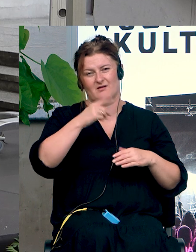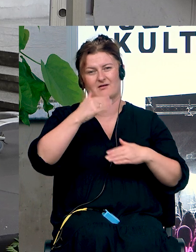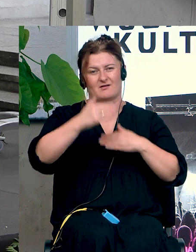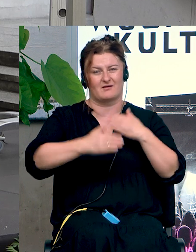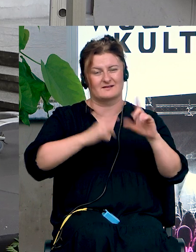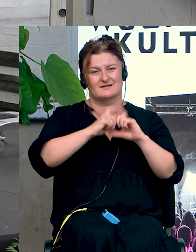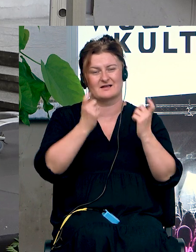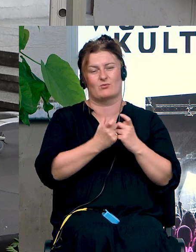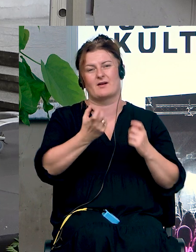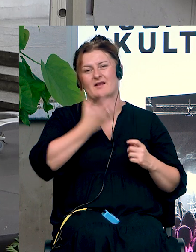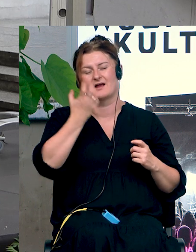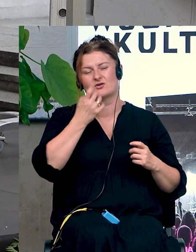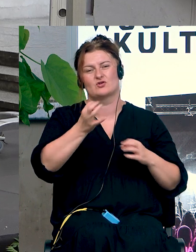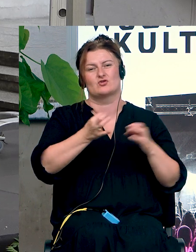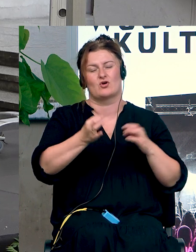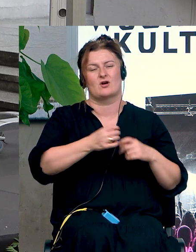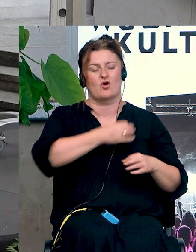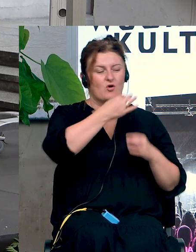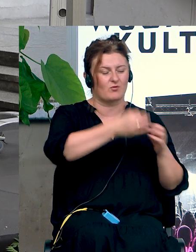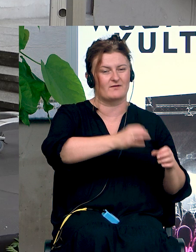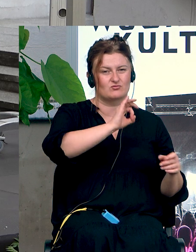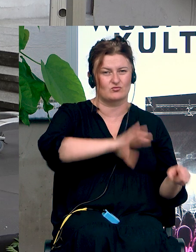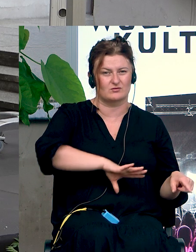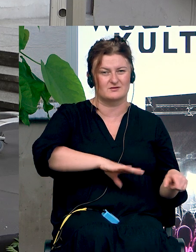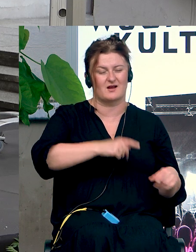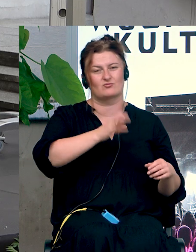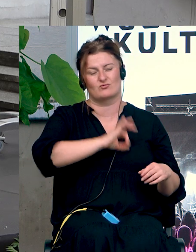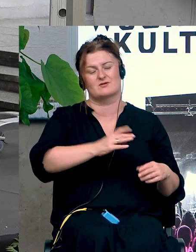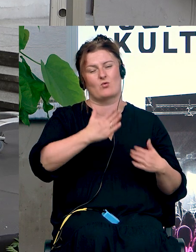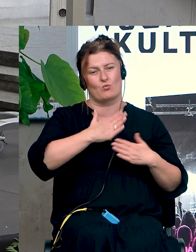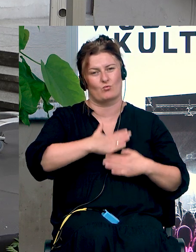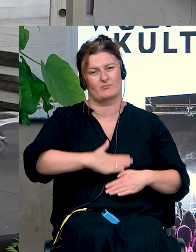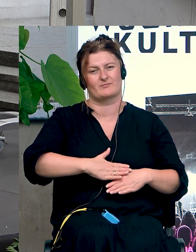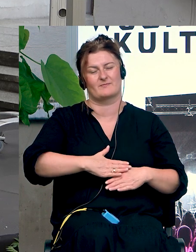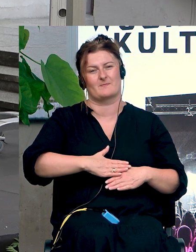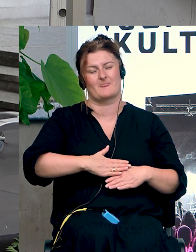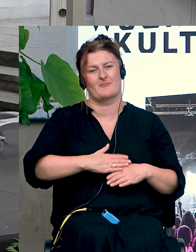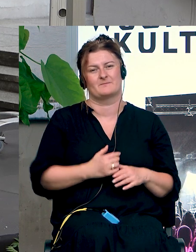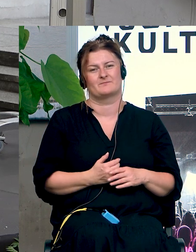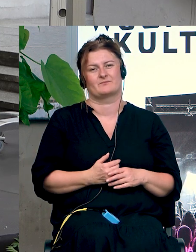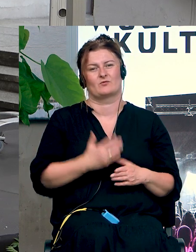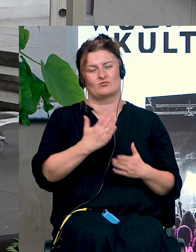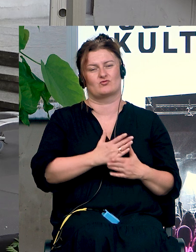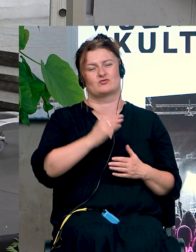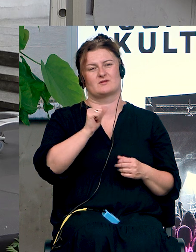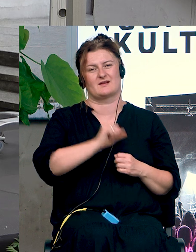вона їх страшенно любить. От, там, може, вони обросли своїми правилами, своїми героями цілий світ.